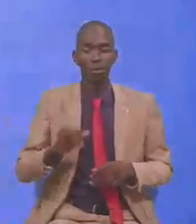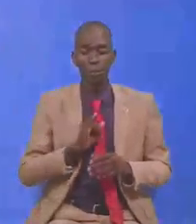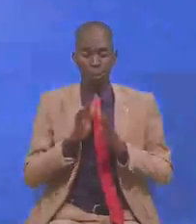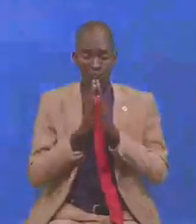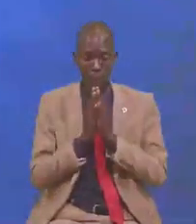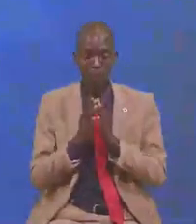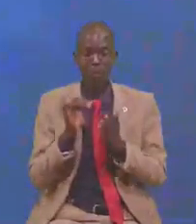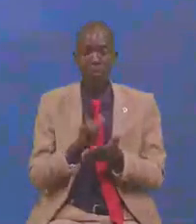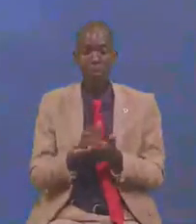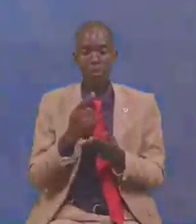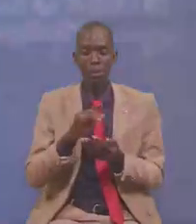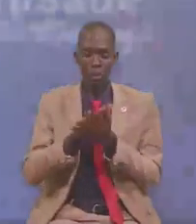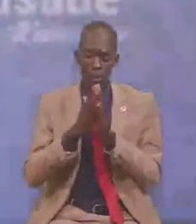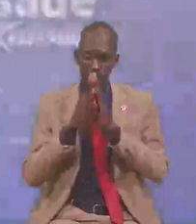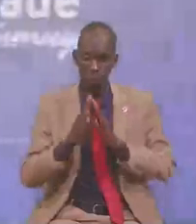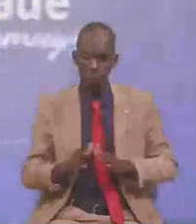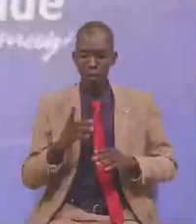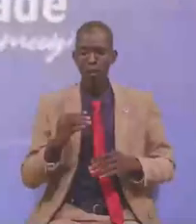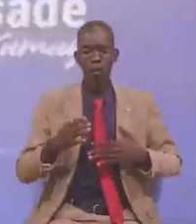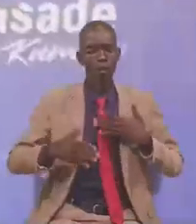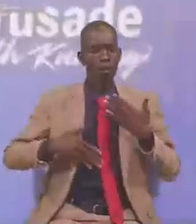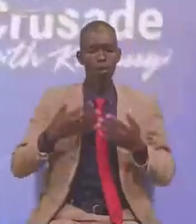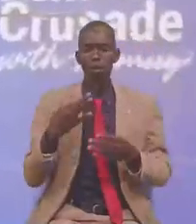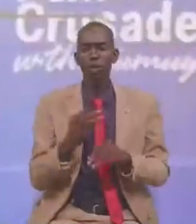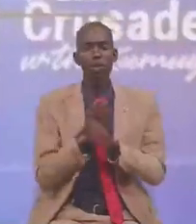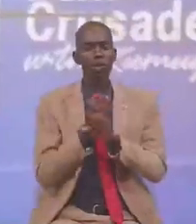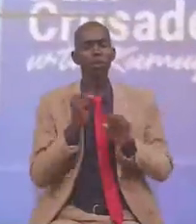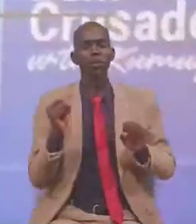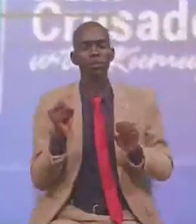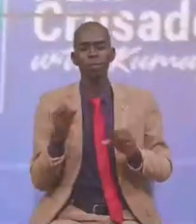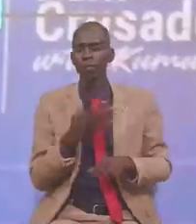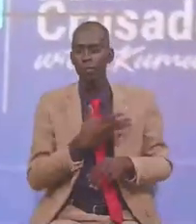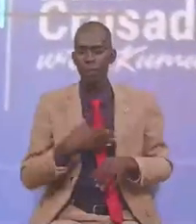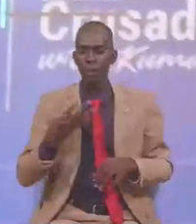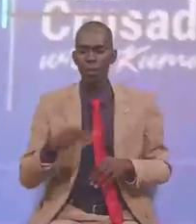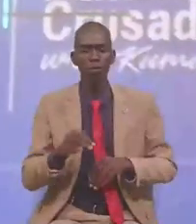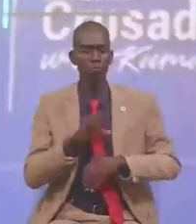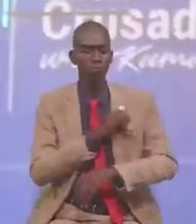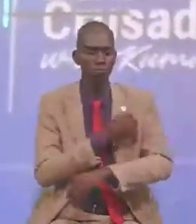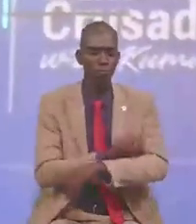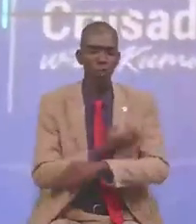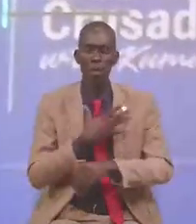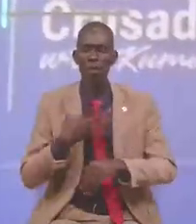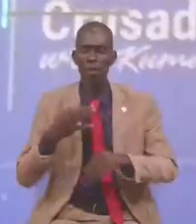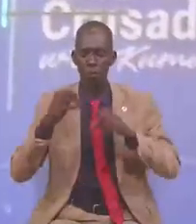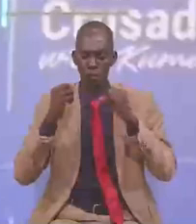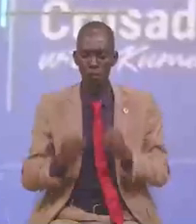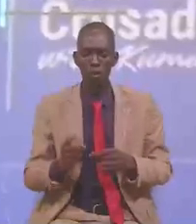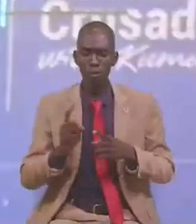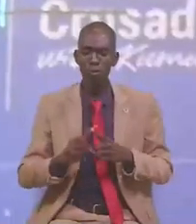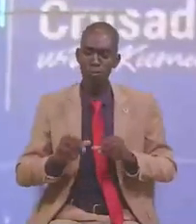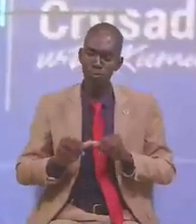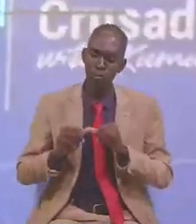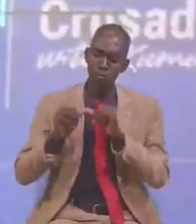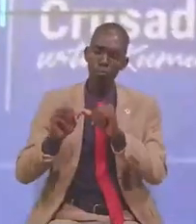paix, la joie du salut et la force et la puissance d'aller